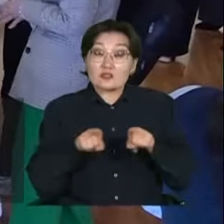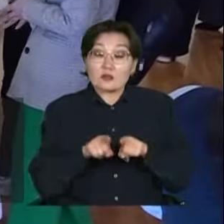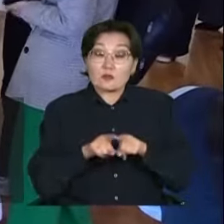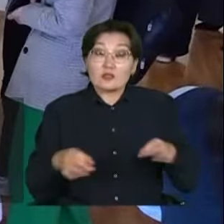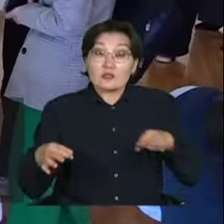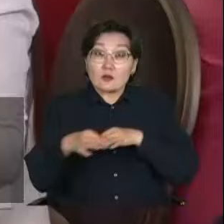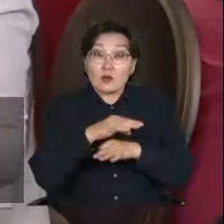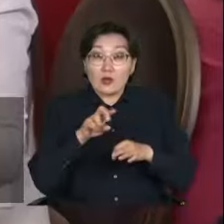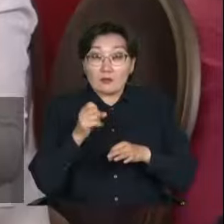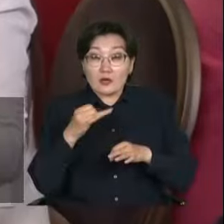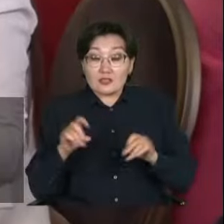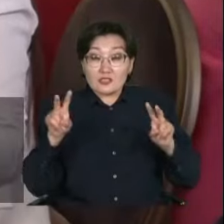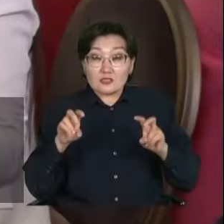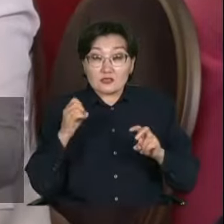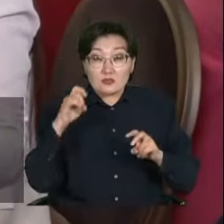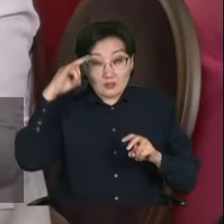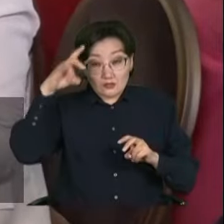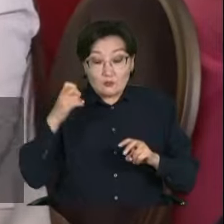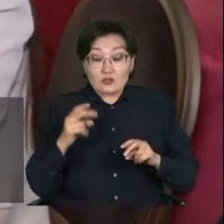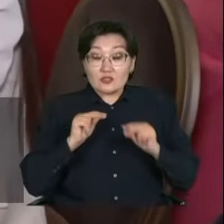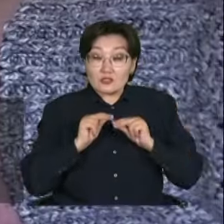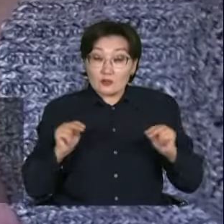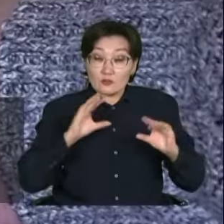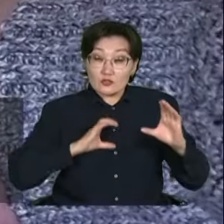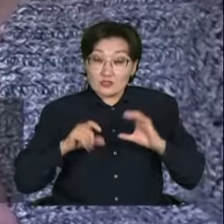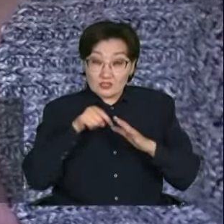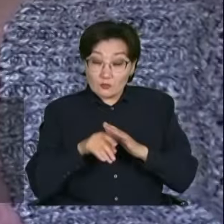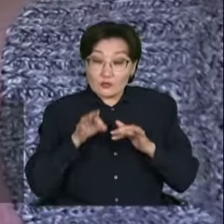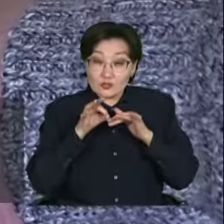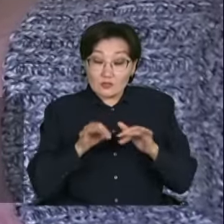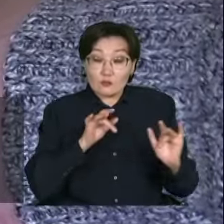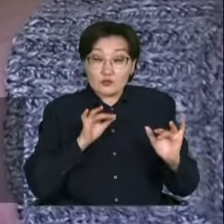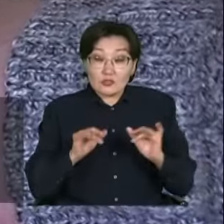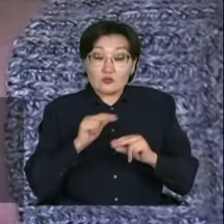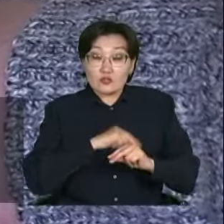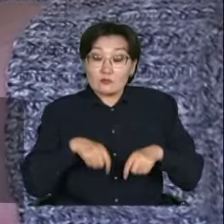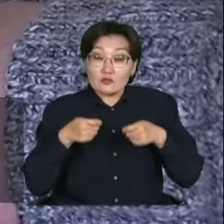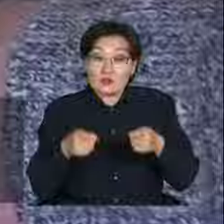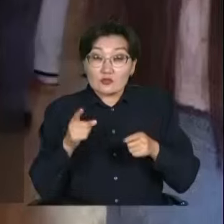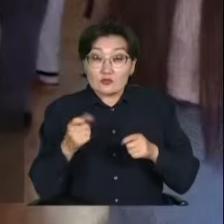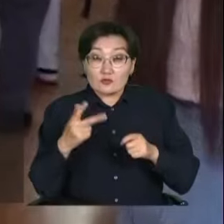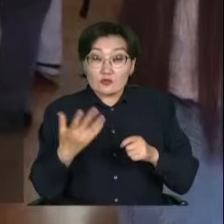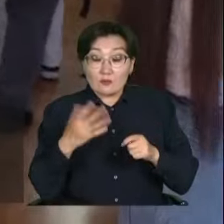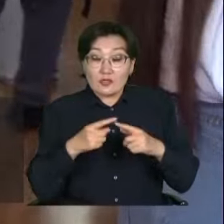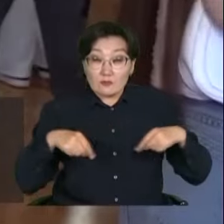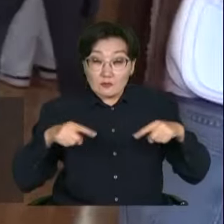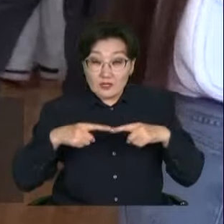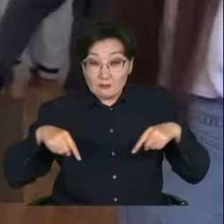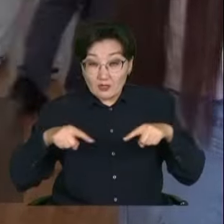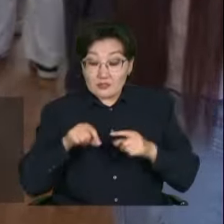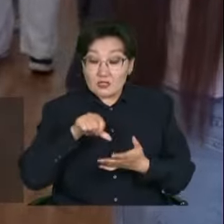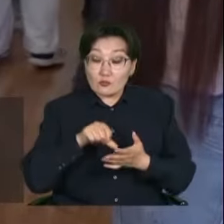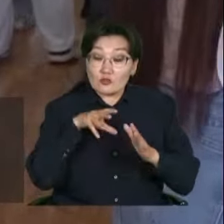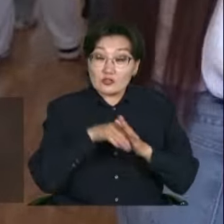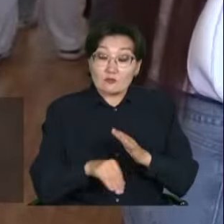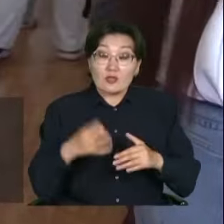бастама Абай атындағы Қазақ ұлттық педагогикалық университетінде де өтті. Шараға жұмыс беруші 135 мекеме қатысты. Оның